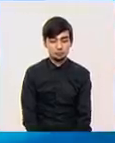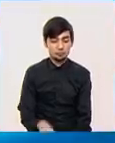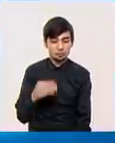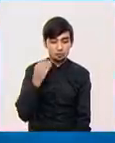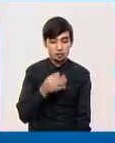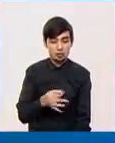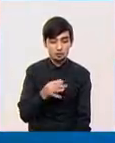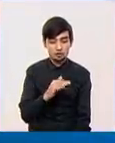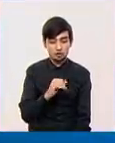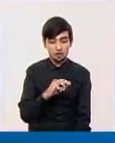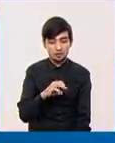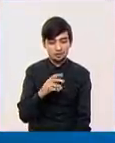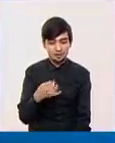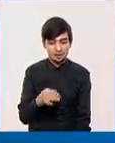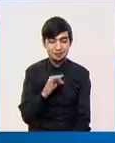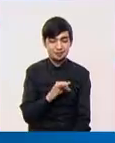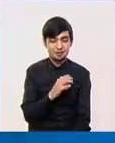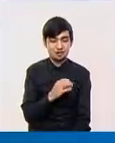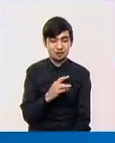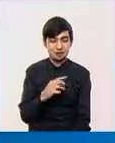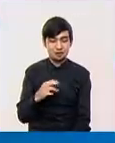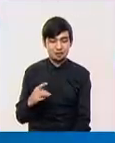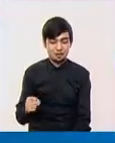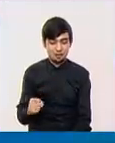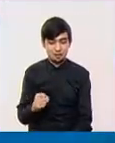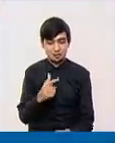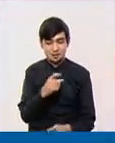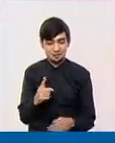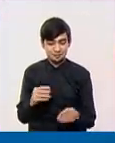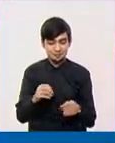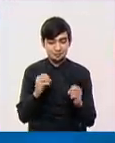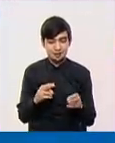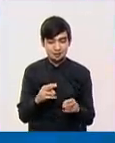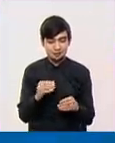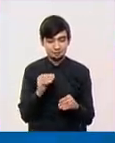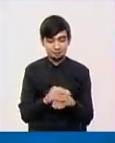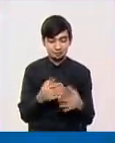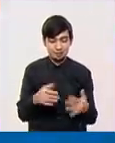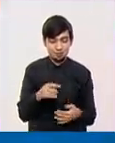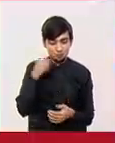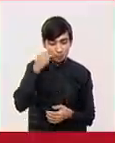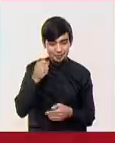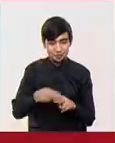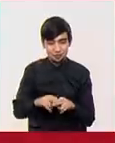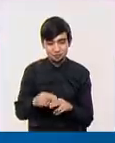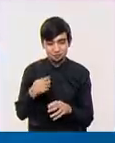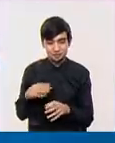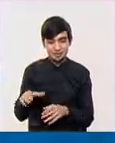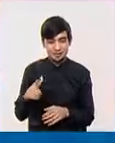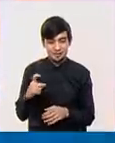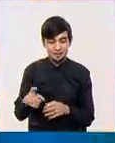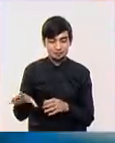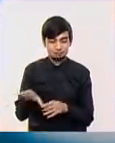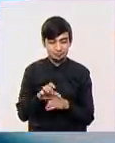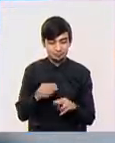Түркістан облысында Жетісай және Шардара газ өлшеу станциясы іске қосылды. Заманауи станциялар көрші Өзбекстанда елінен келетін көгілдір отынның